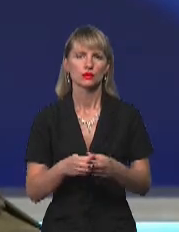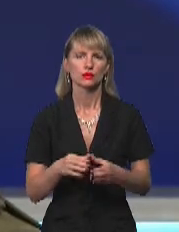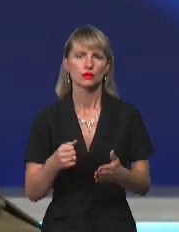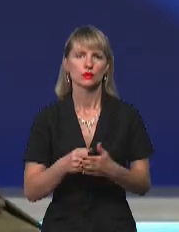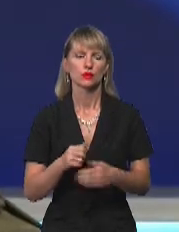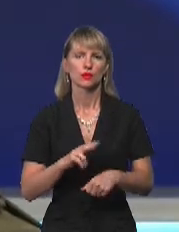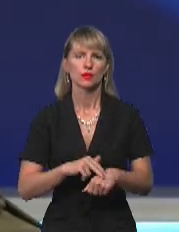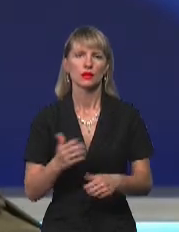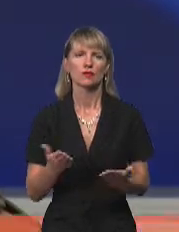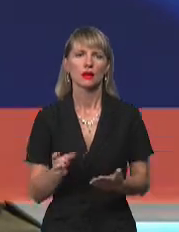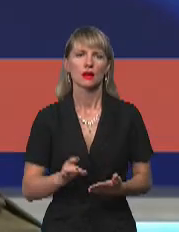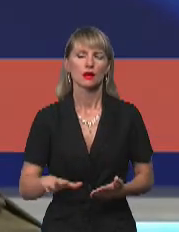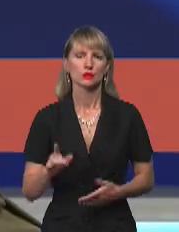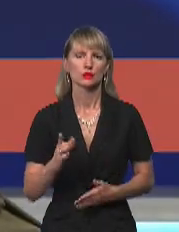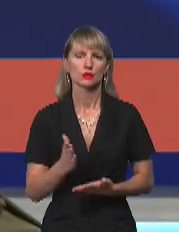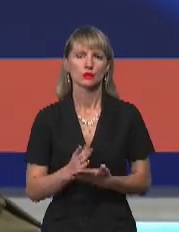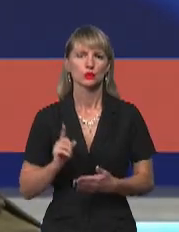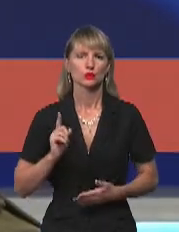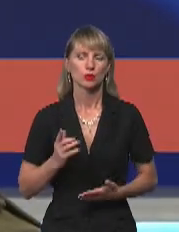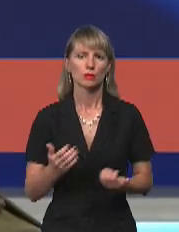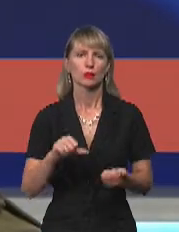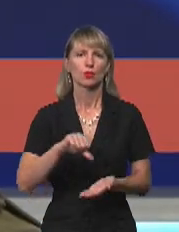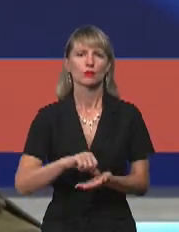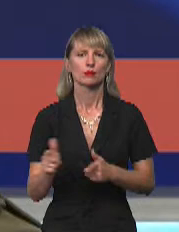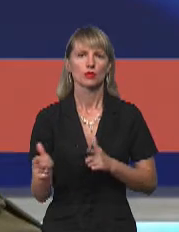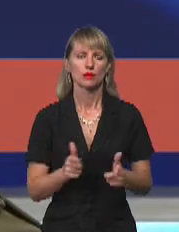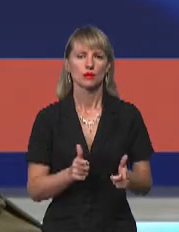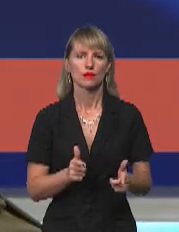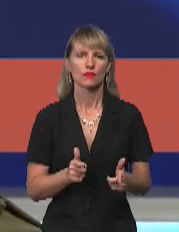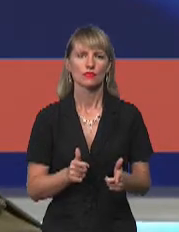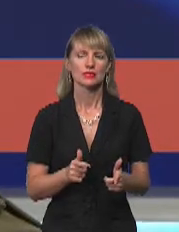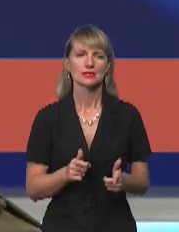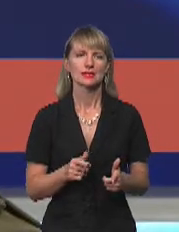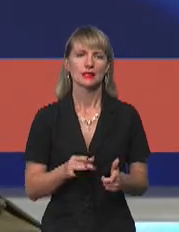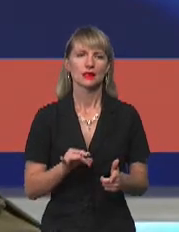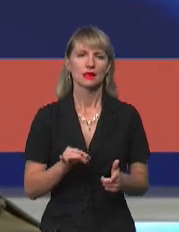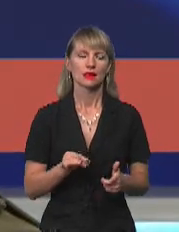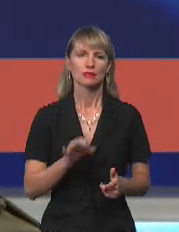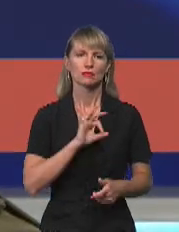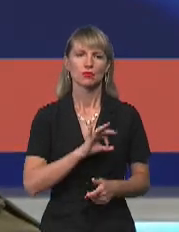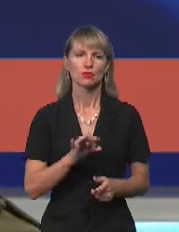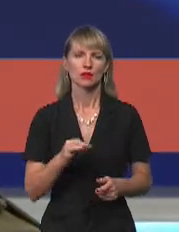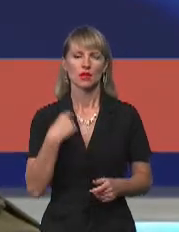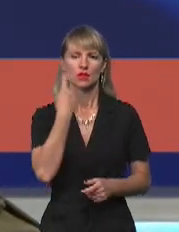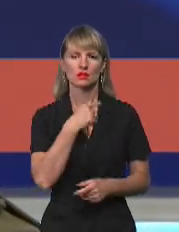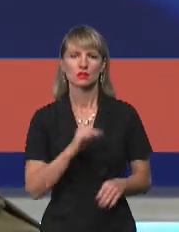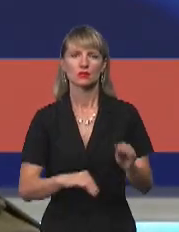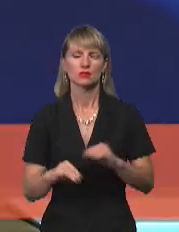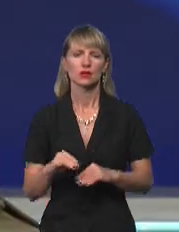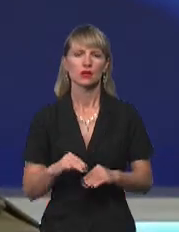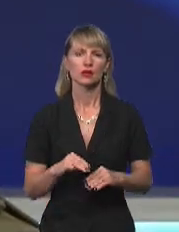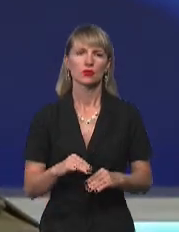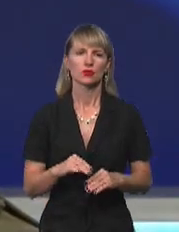відділу поліції, в який в районній служби приймають участь у підготовці, інструктивне заняття особового складу доводиться, на що звернути